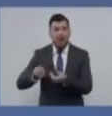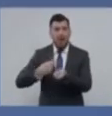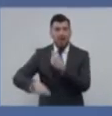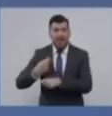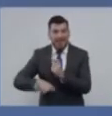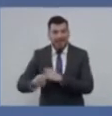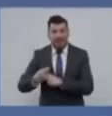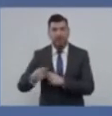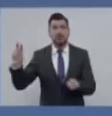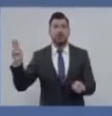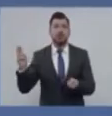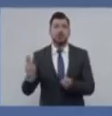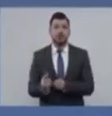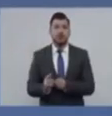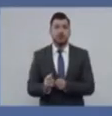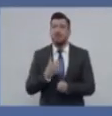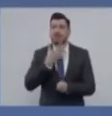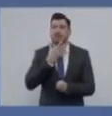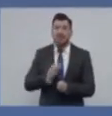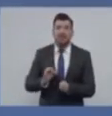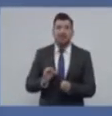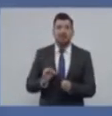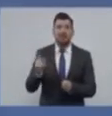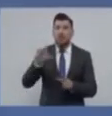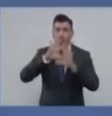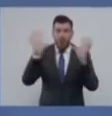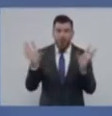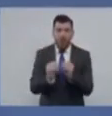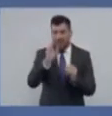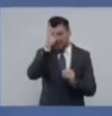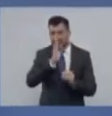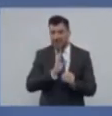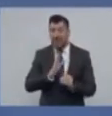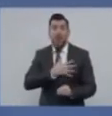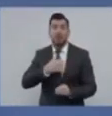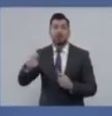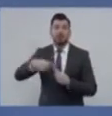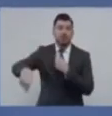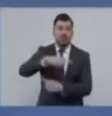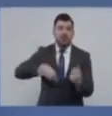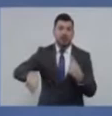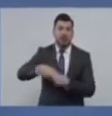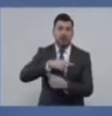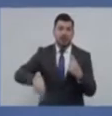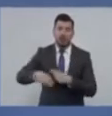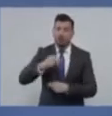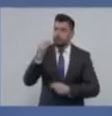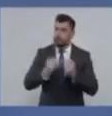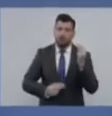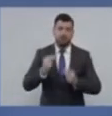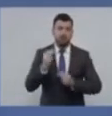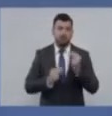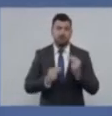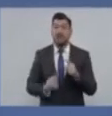την εμπιστο η τη σταθερότητα και την ασφάλεια ενισχύει τη μεταβλητότητα φρενάρει την